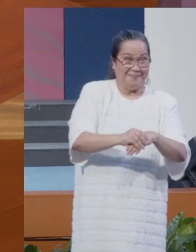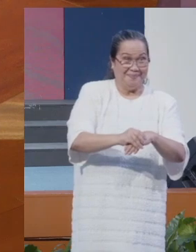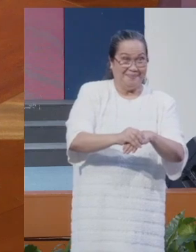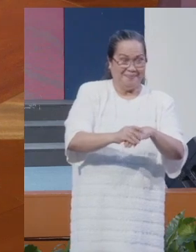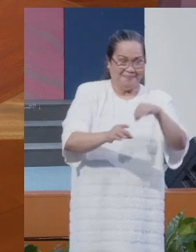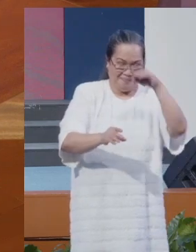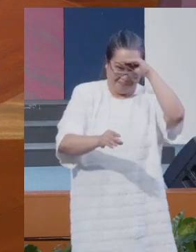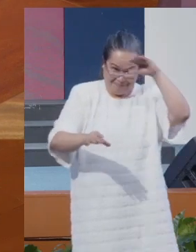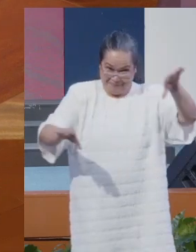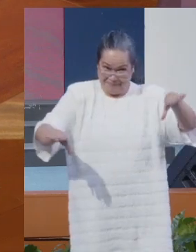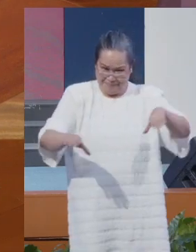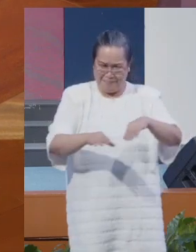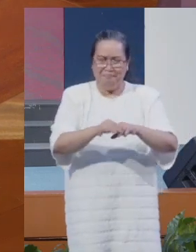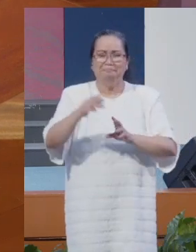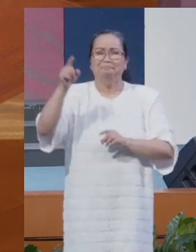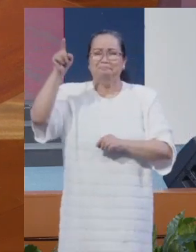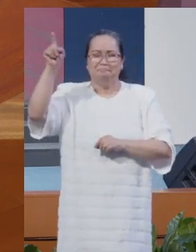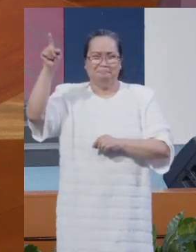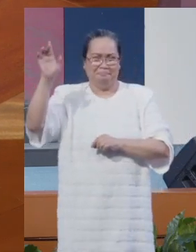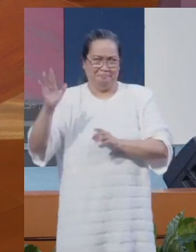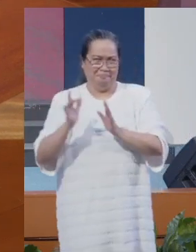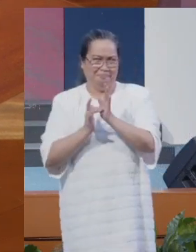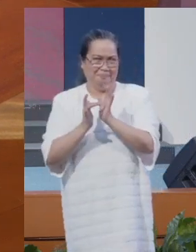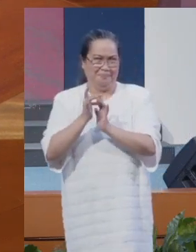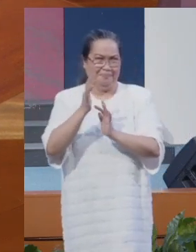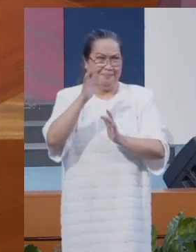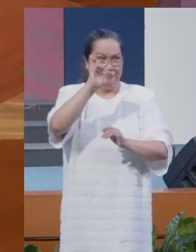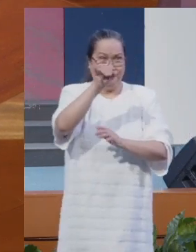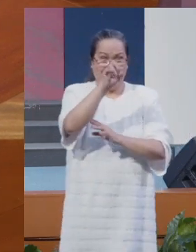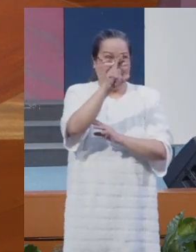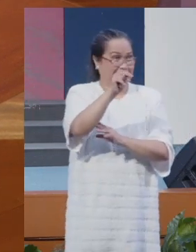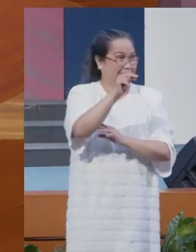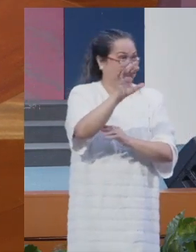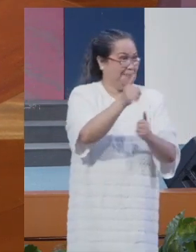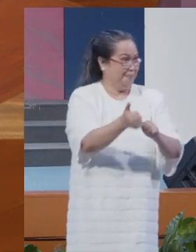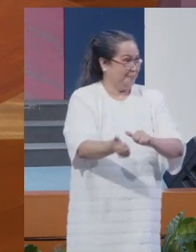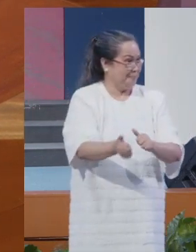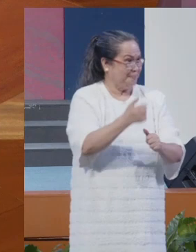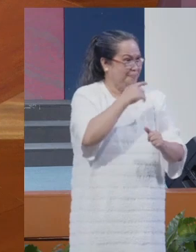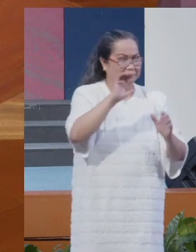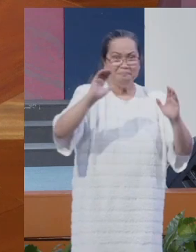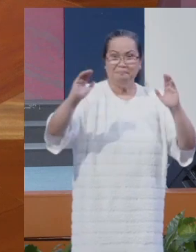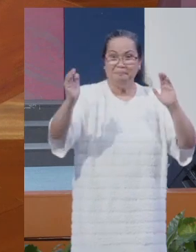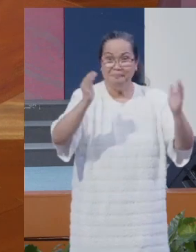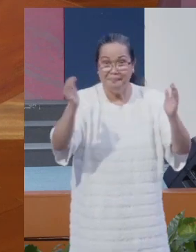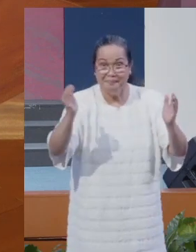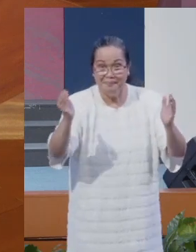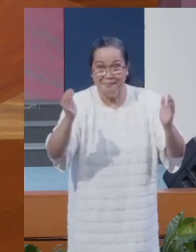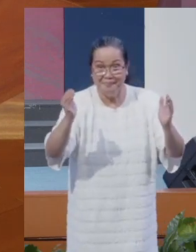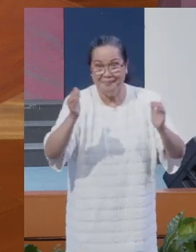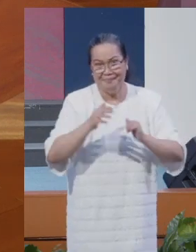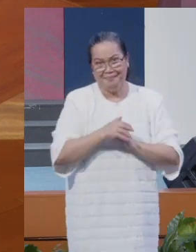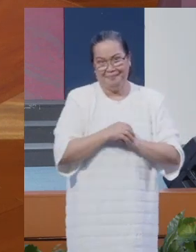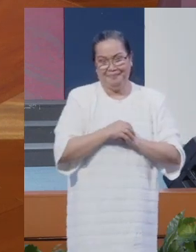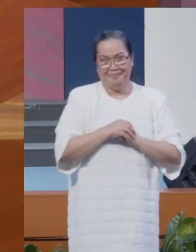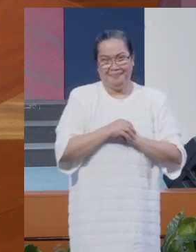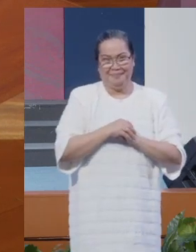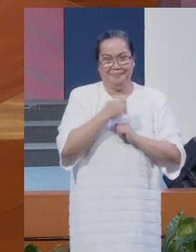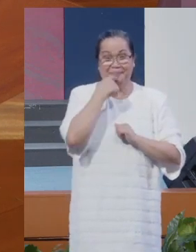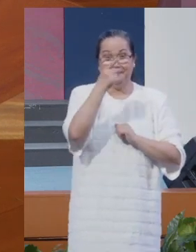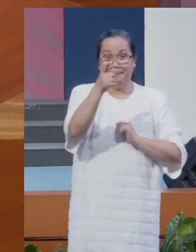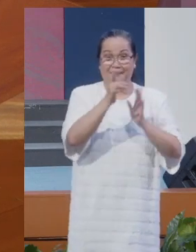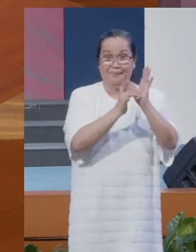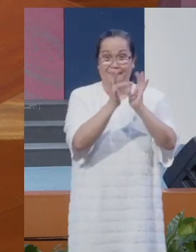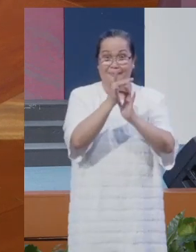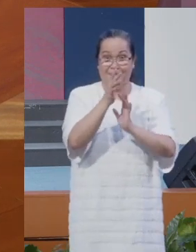Israelita ito. Ginamit ni John the Baptist yung larawan ng bridegroom, katulad ng nabasa natin kanina. Ang sinasabi ni Jesus